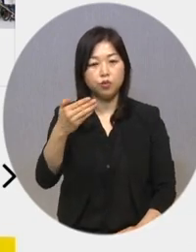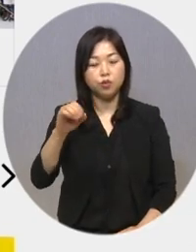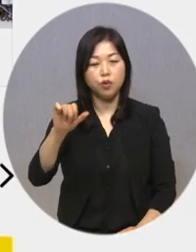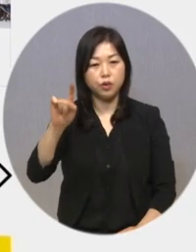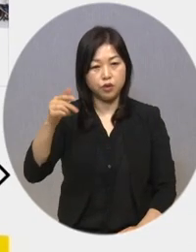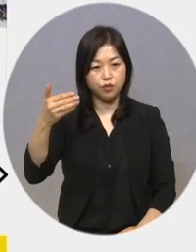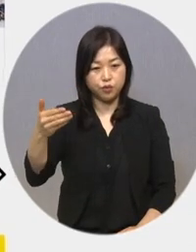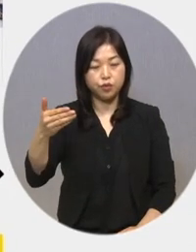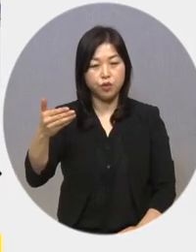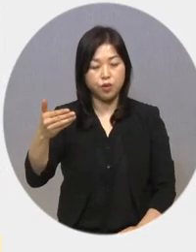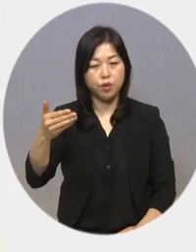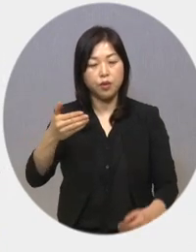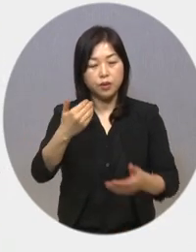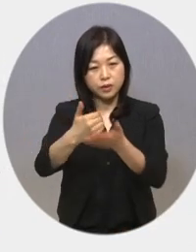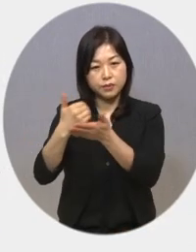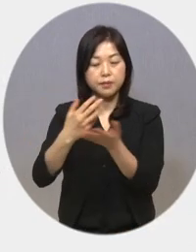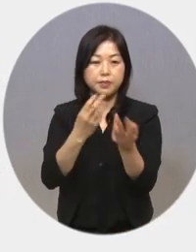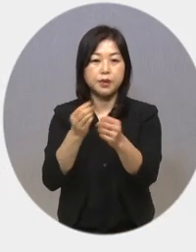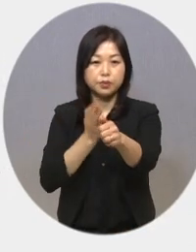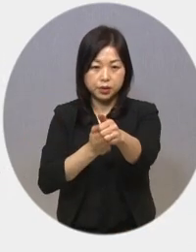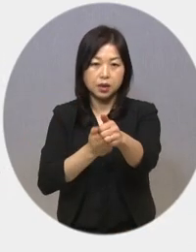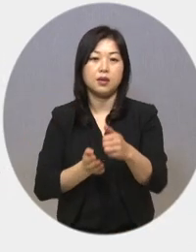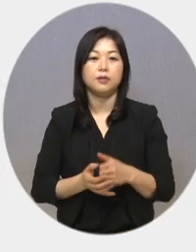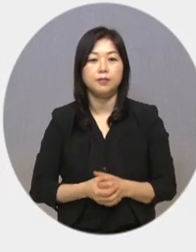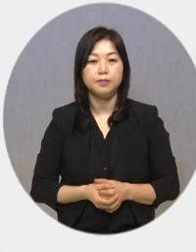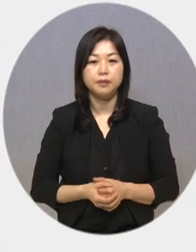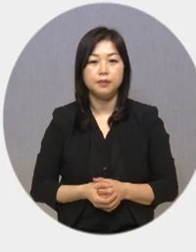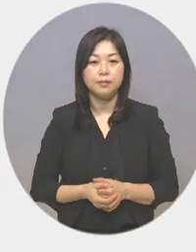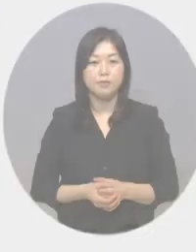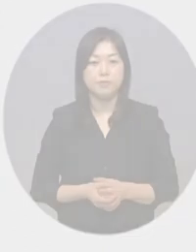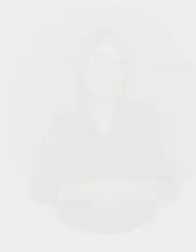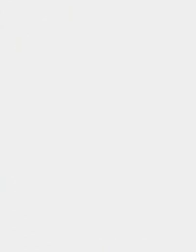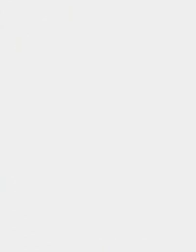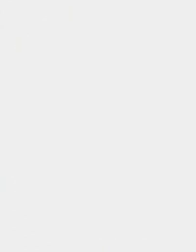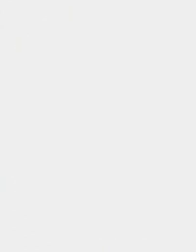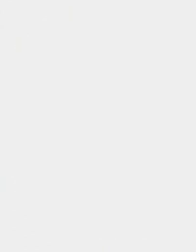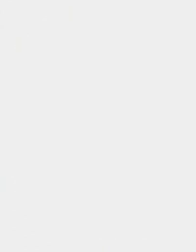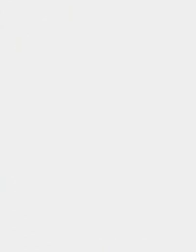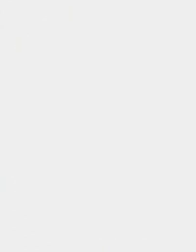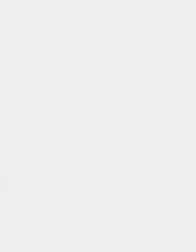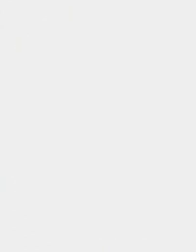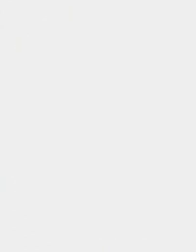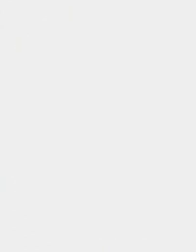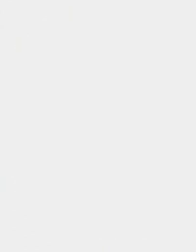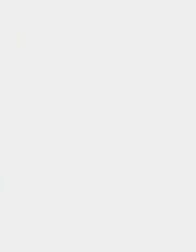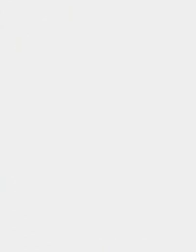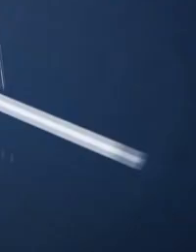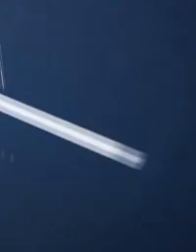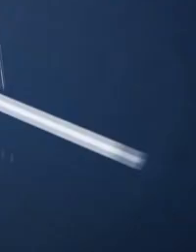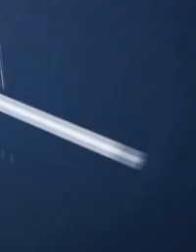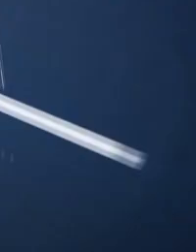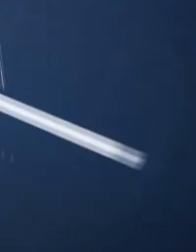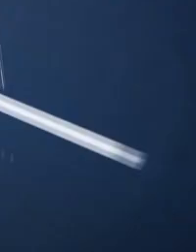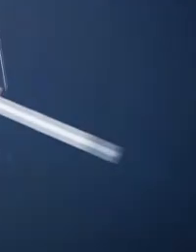전화번호 02-2655-9519로 많은 제보 바랍니다.